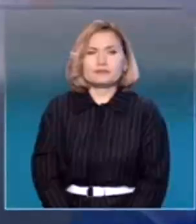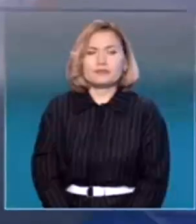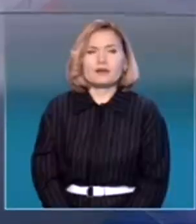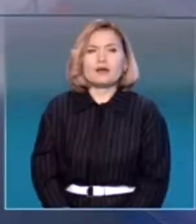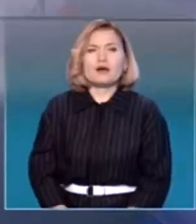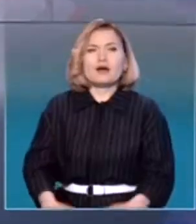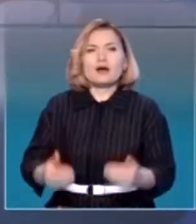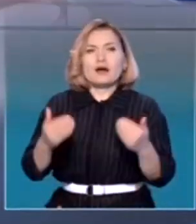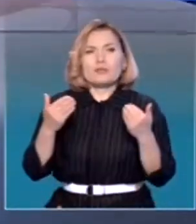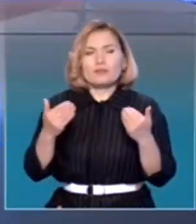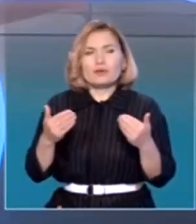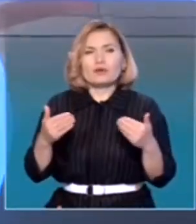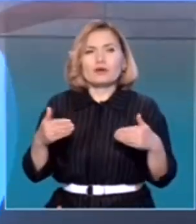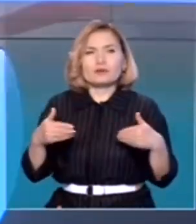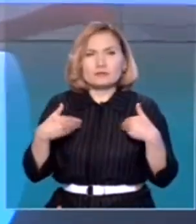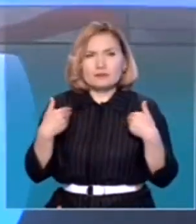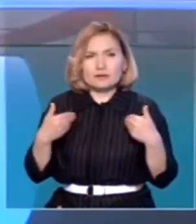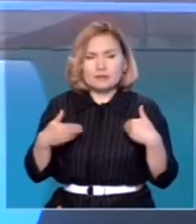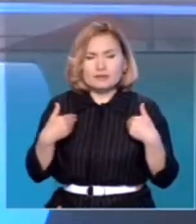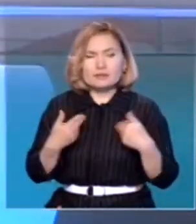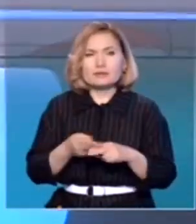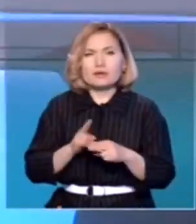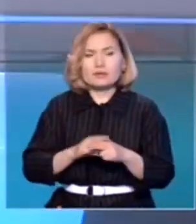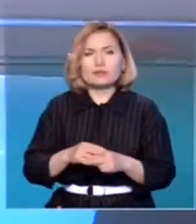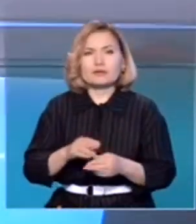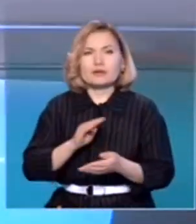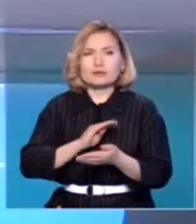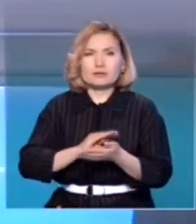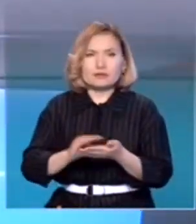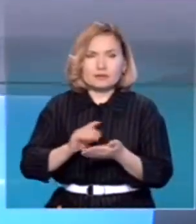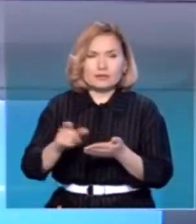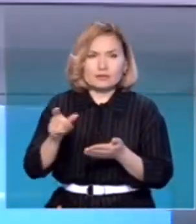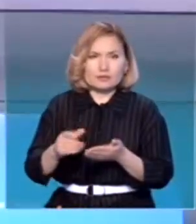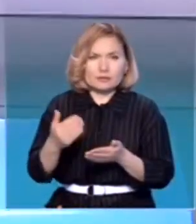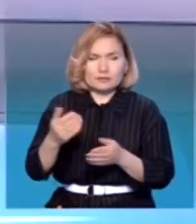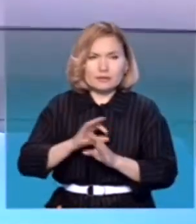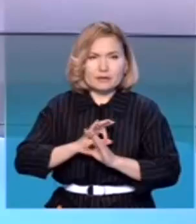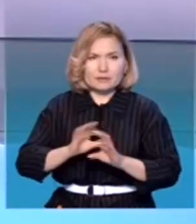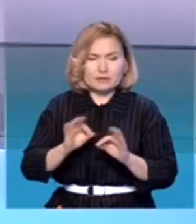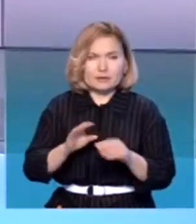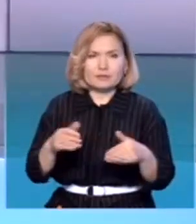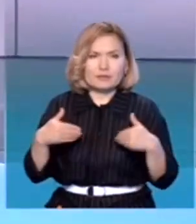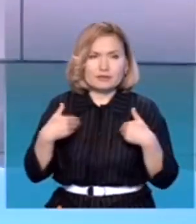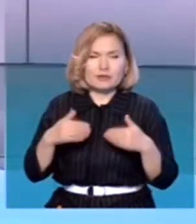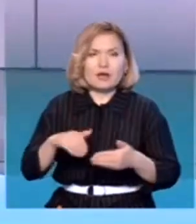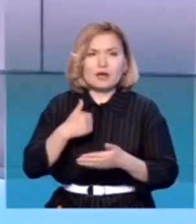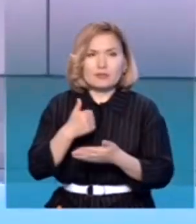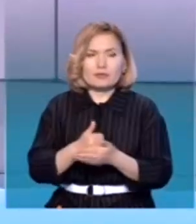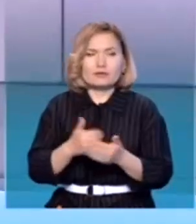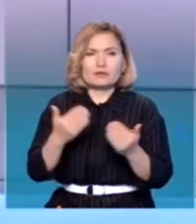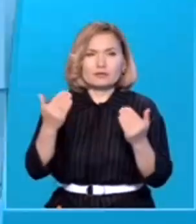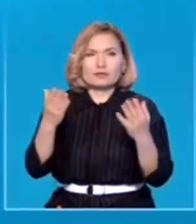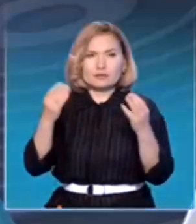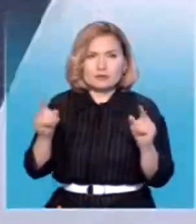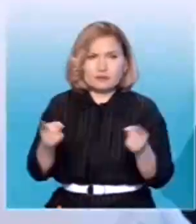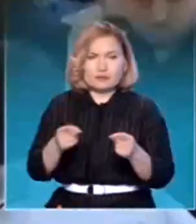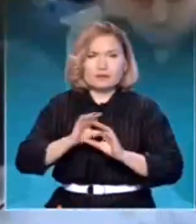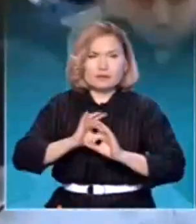Бүгін студияда жұмыс істейтін мен Армангүл Тоқтамұрат және менің әріптесім сурдоудармашы Самал Нұрым. Алдымен аңдатпа.